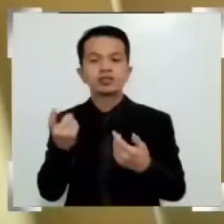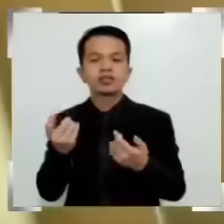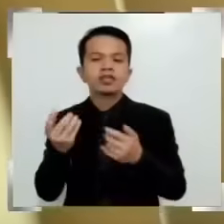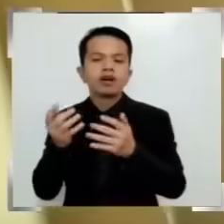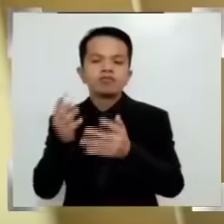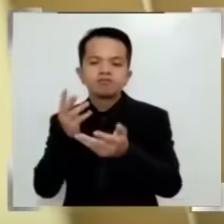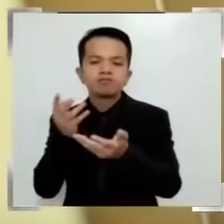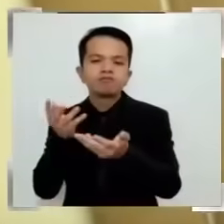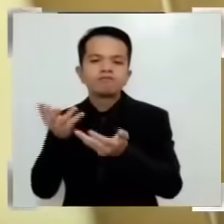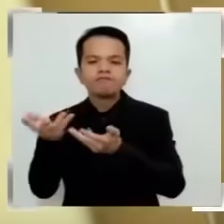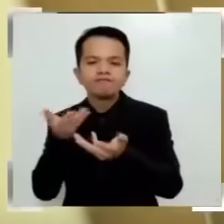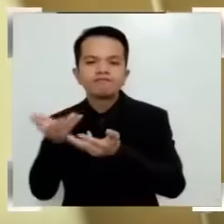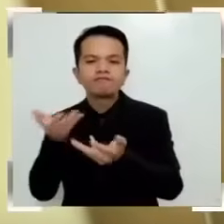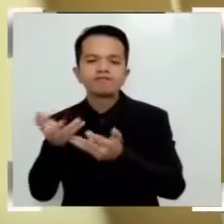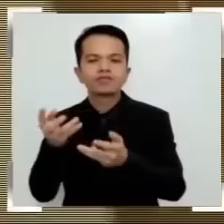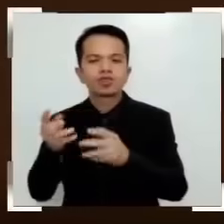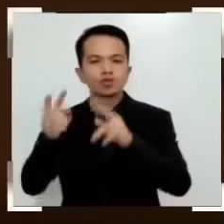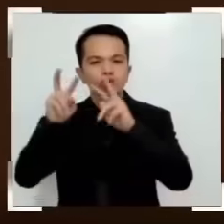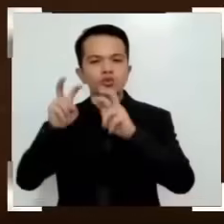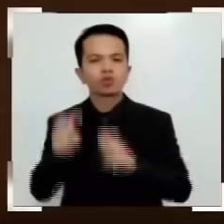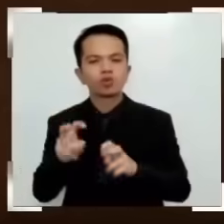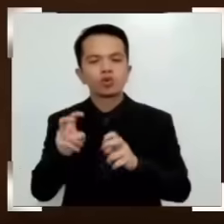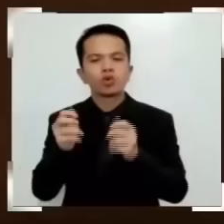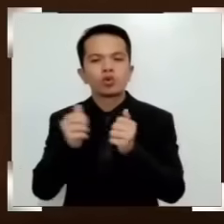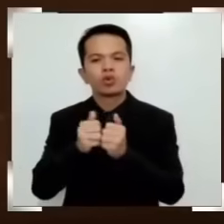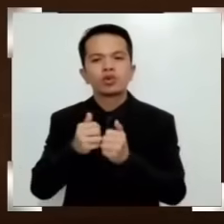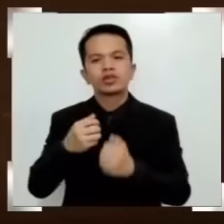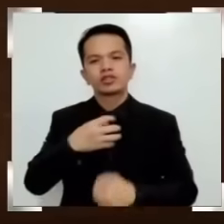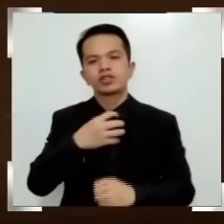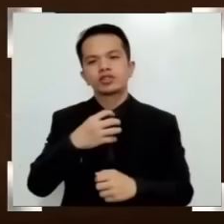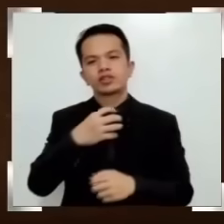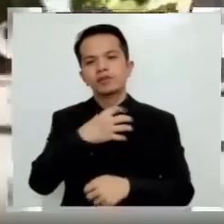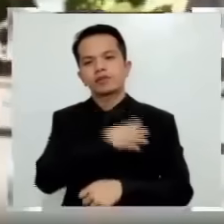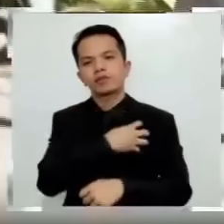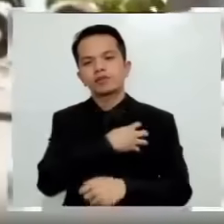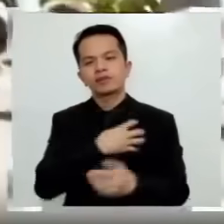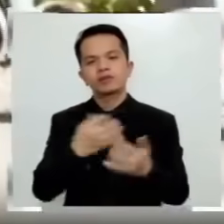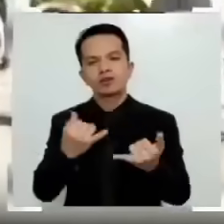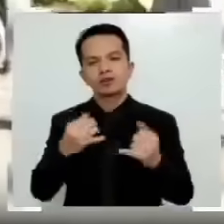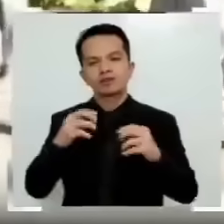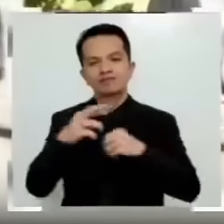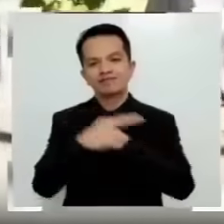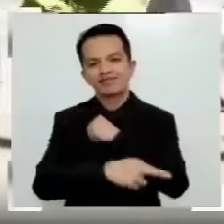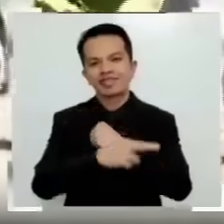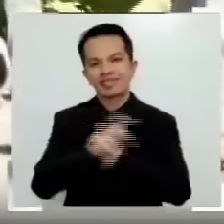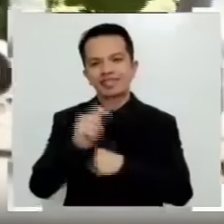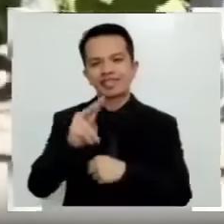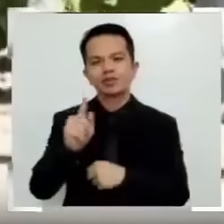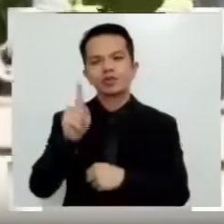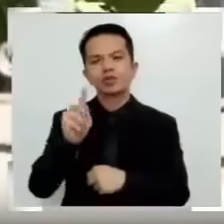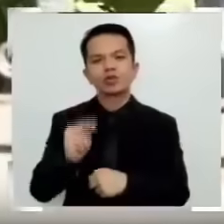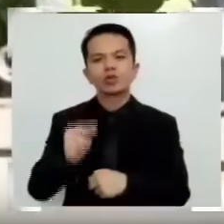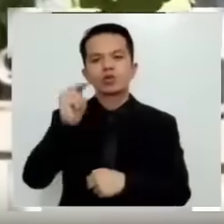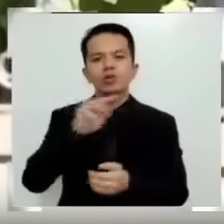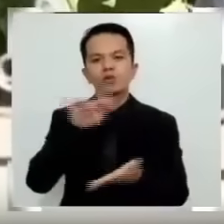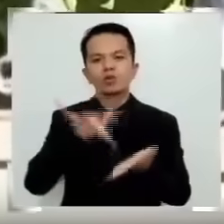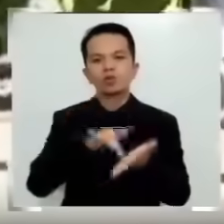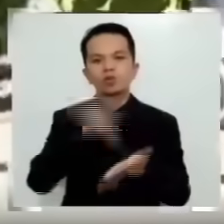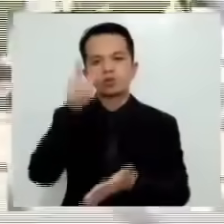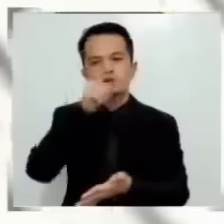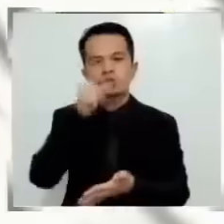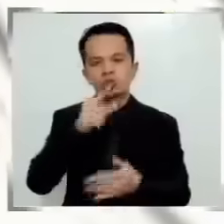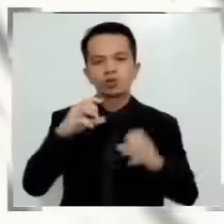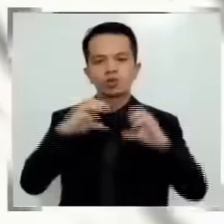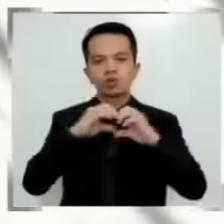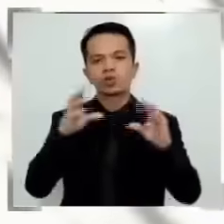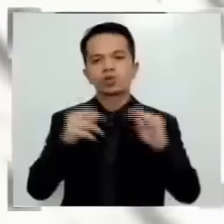sa investigasyon ng mga otoridad. Para sa GMA Regional TV 1 North Central Luzon at GMA Integrated